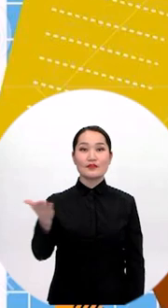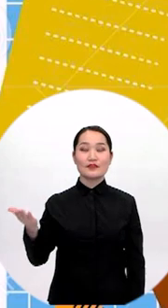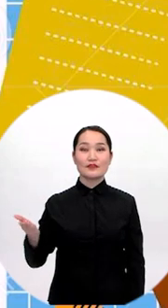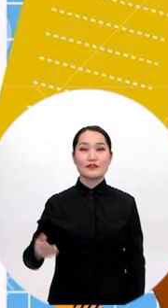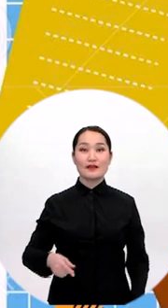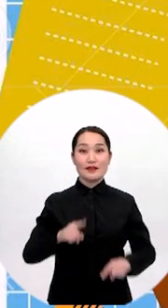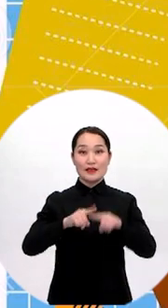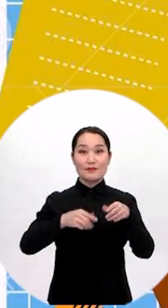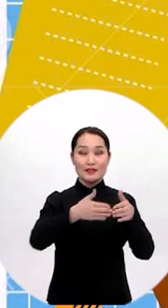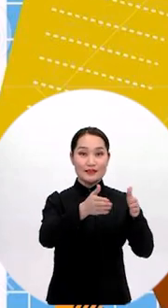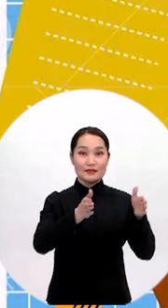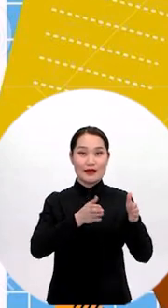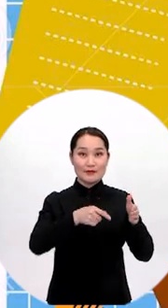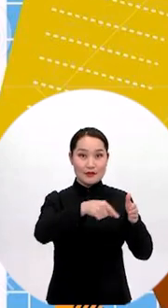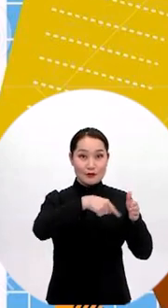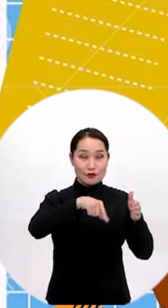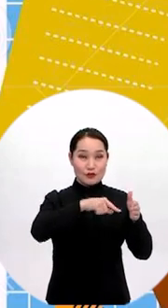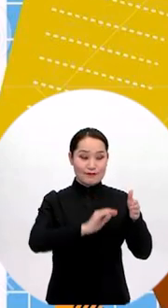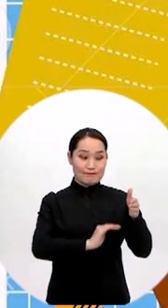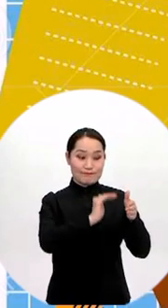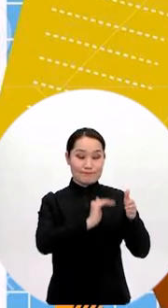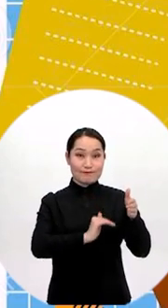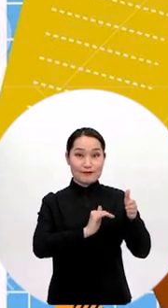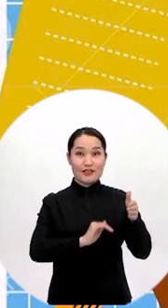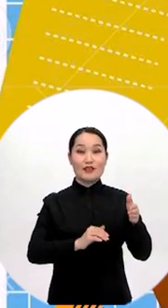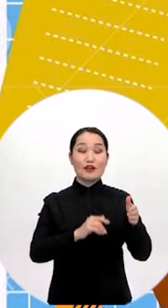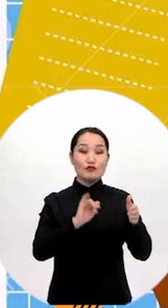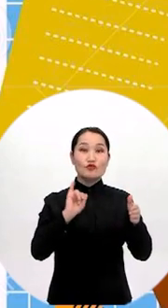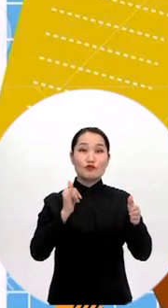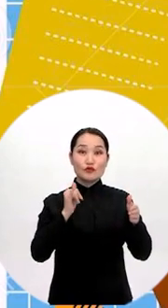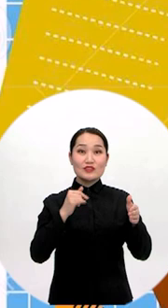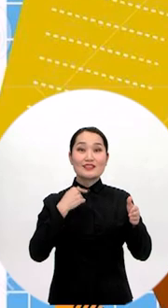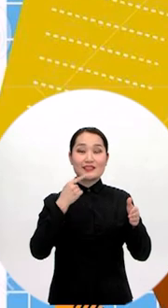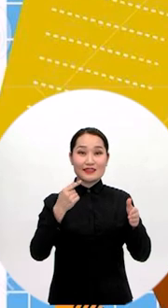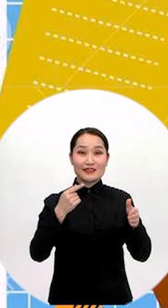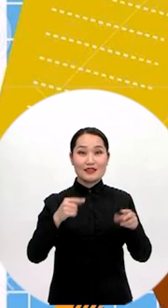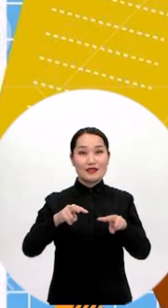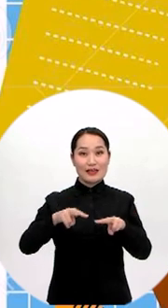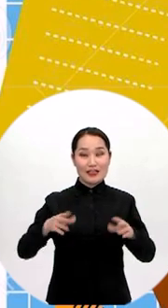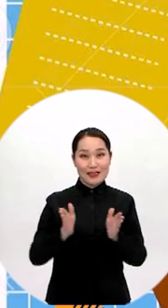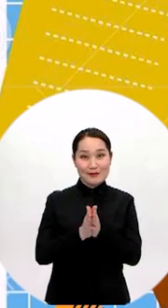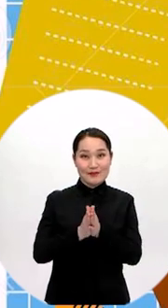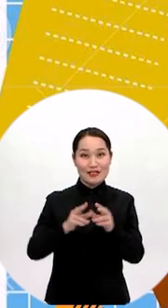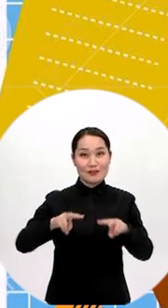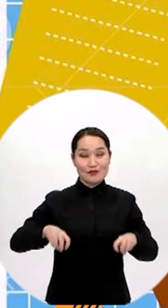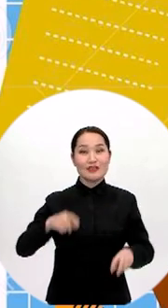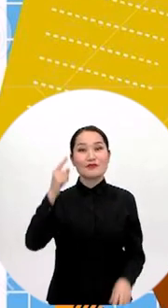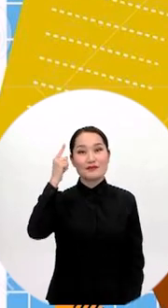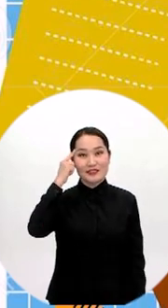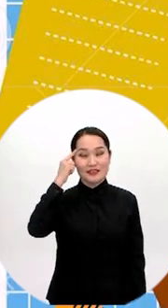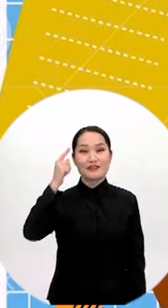ямар нэгэн сав хэдий хэмжээний шингэн агуулж чадах вэ? Агуулсан орон зайг юу гэж нэрлэдэг талаар судалж